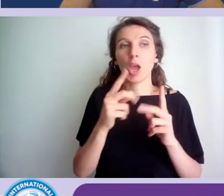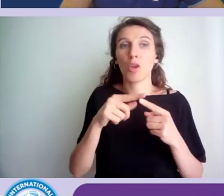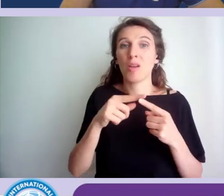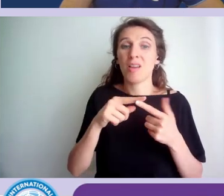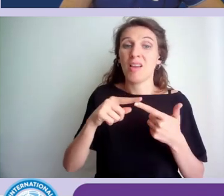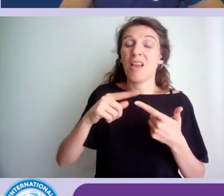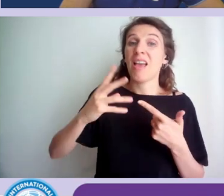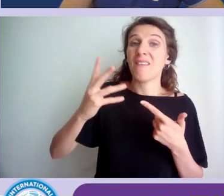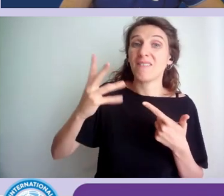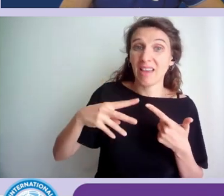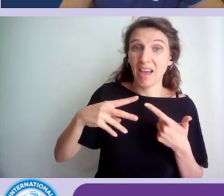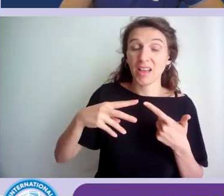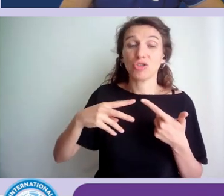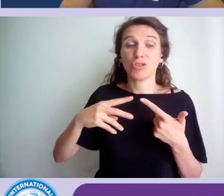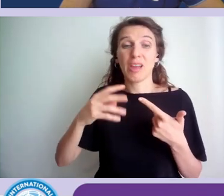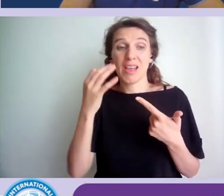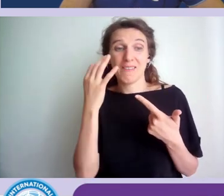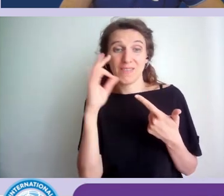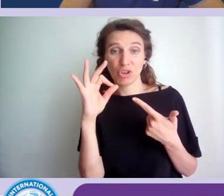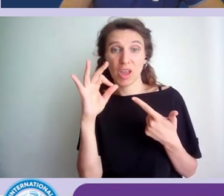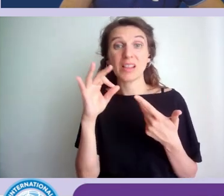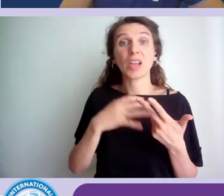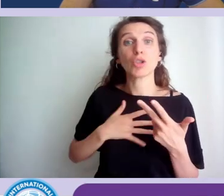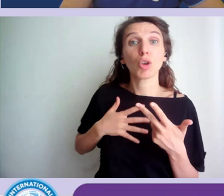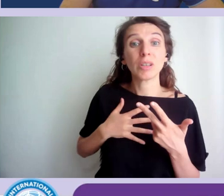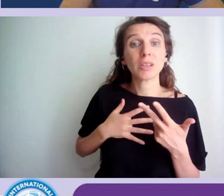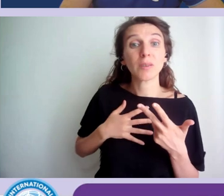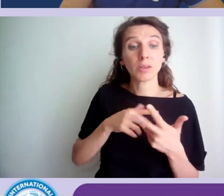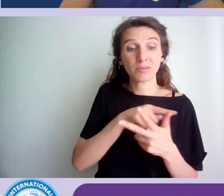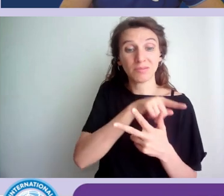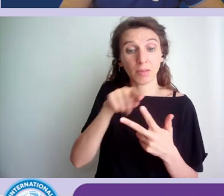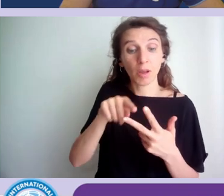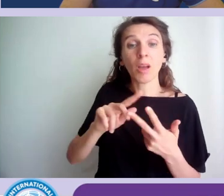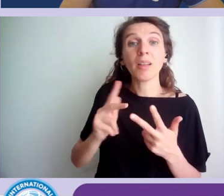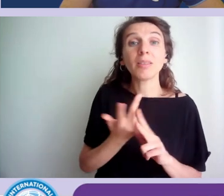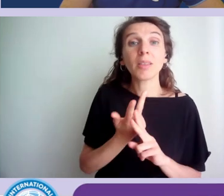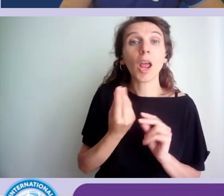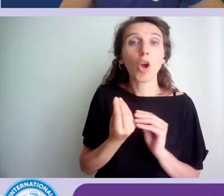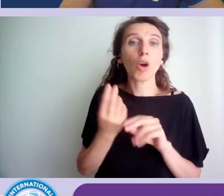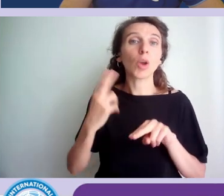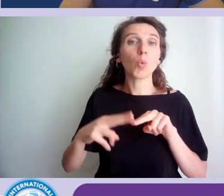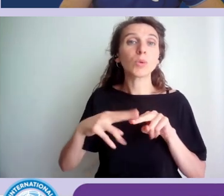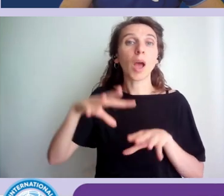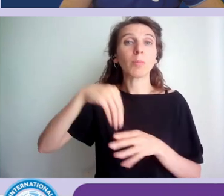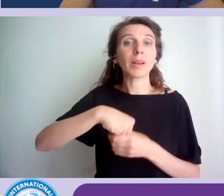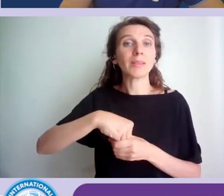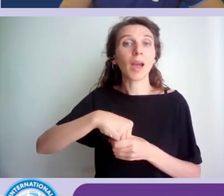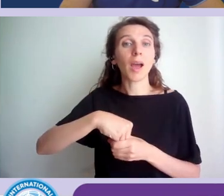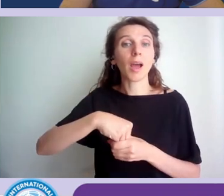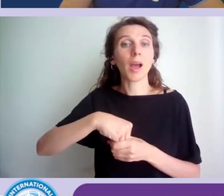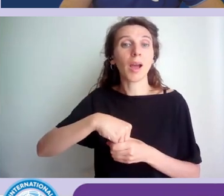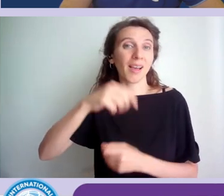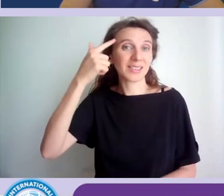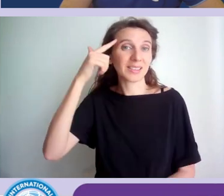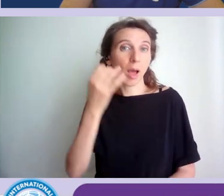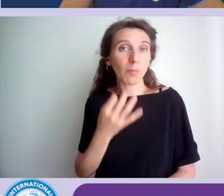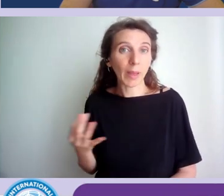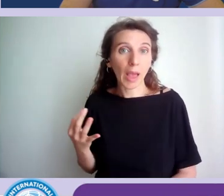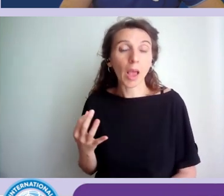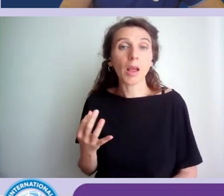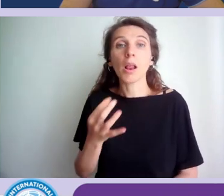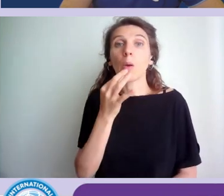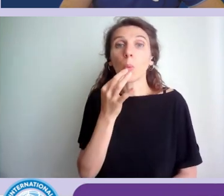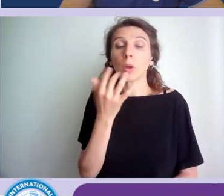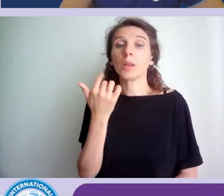efficienza e soddisfazione sono le tre dimensioni di che cosa dell'usabilità e dunque Questo è il motivo per